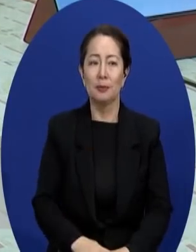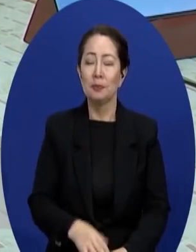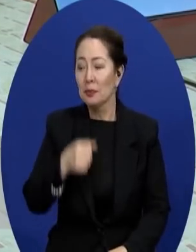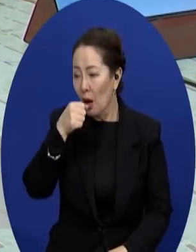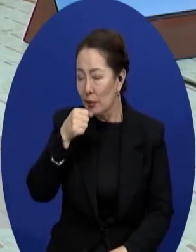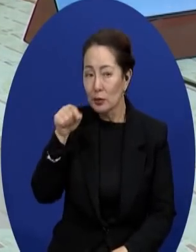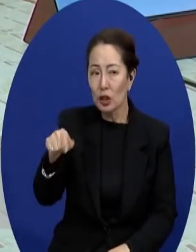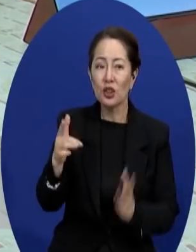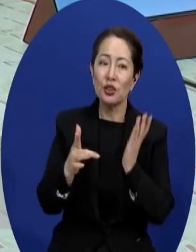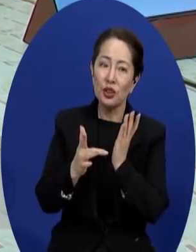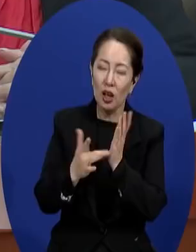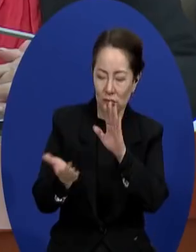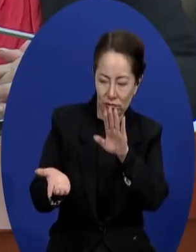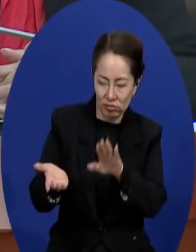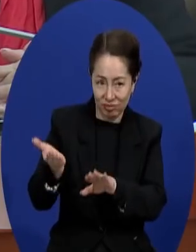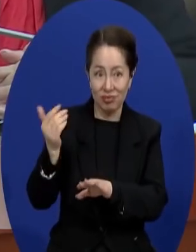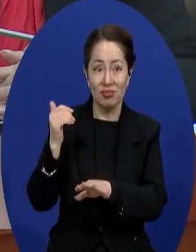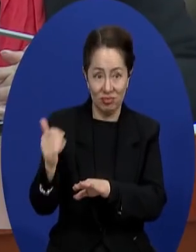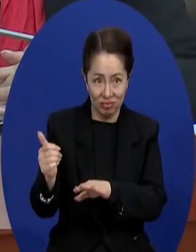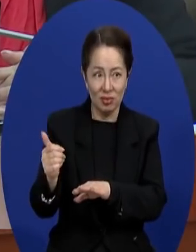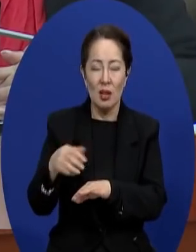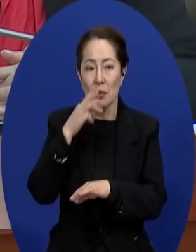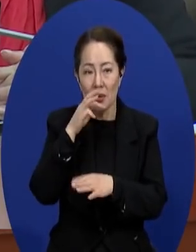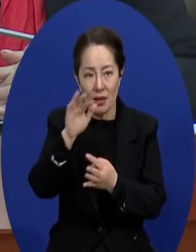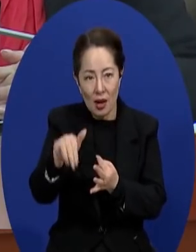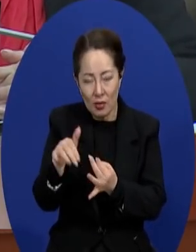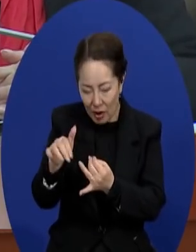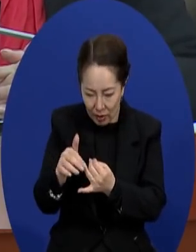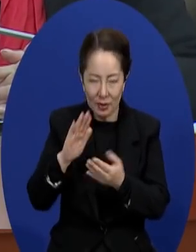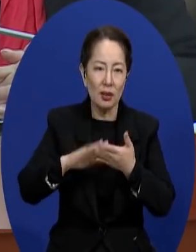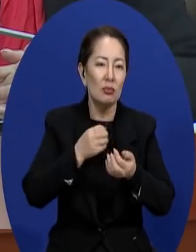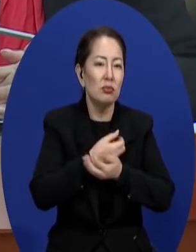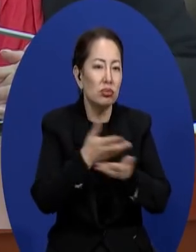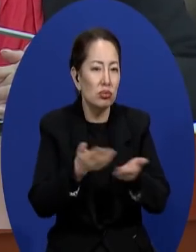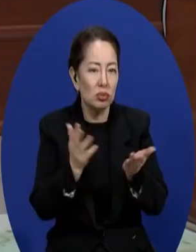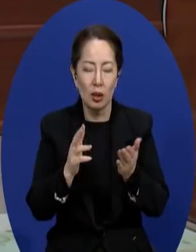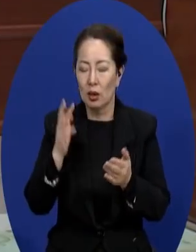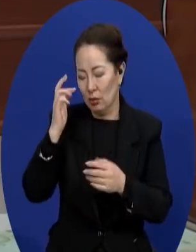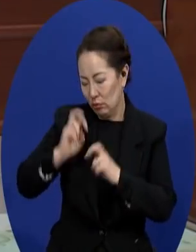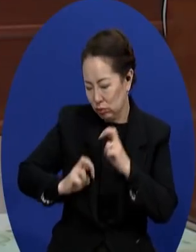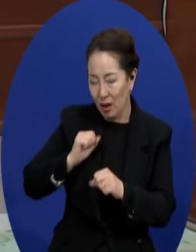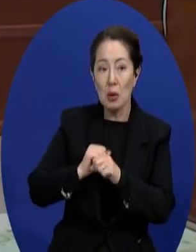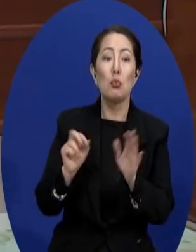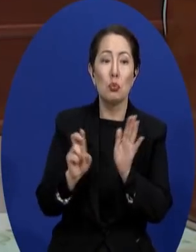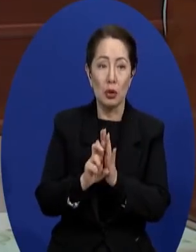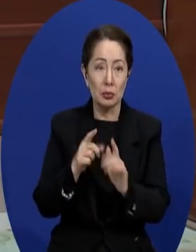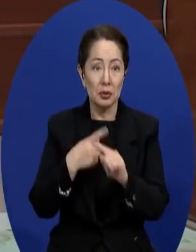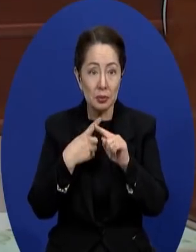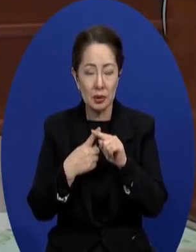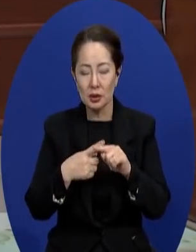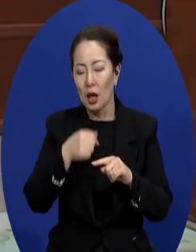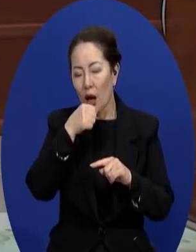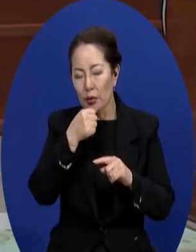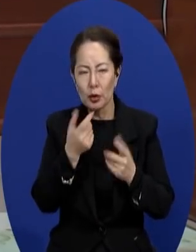салбарт техник технологийн дэвшил гарсан, мэдээлэл олж авах, түгээх, боловсруулах боломж нэмэгдсэн. Бас хэвлэл мэдээллийн хэрэгслийн